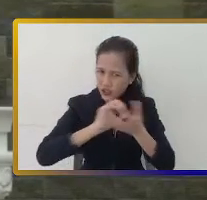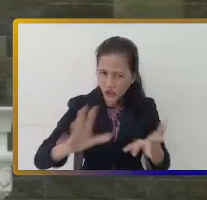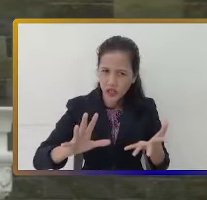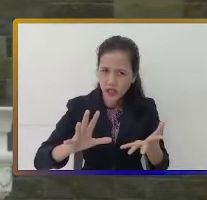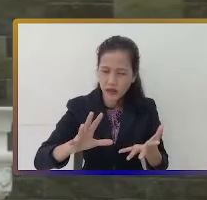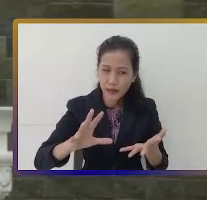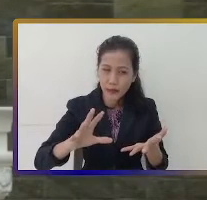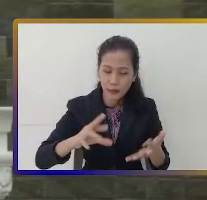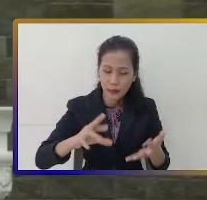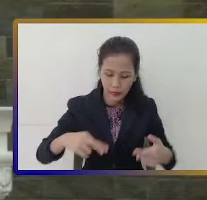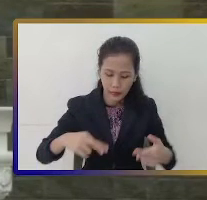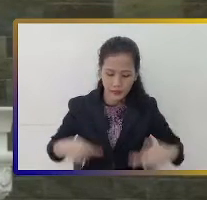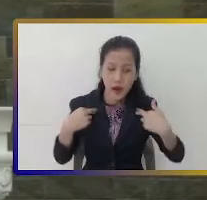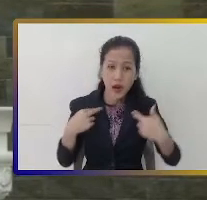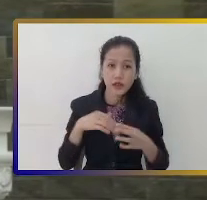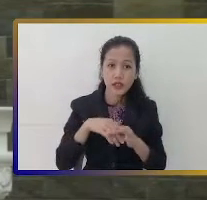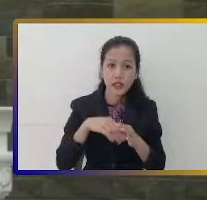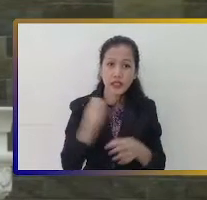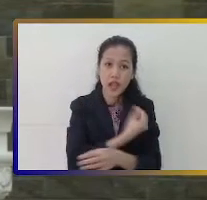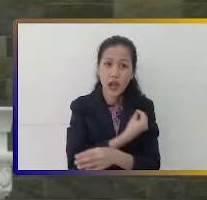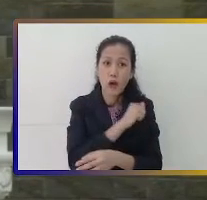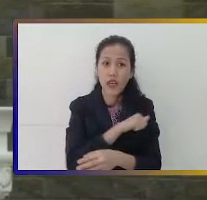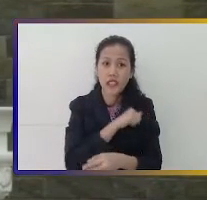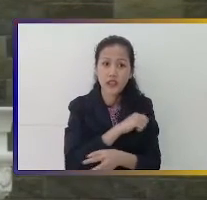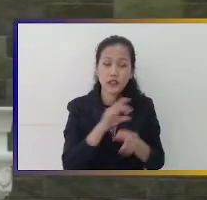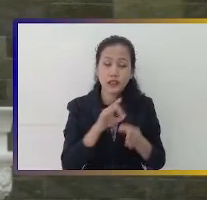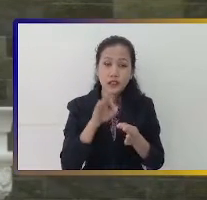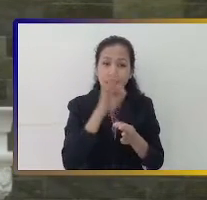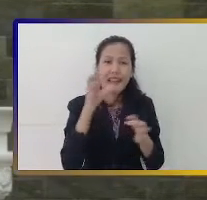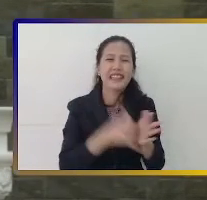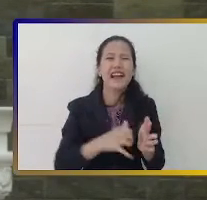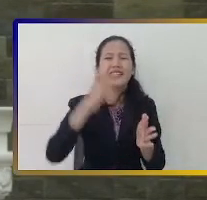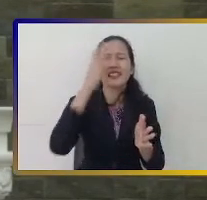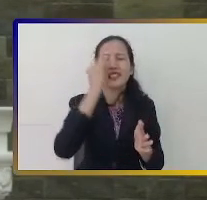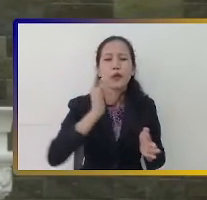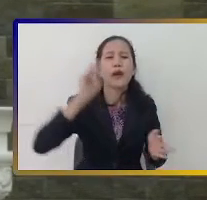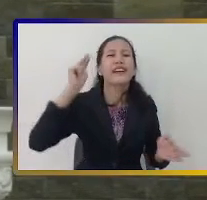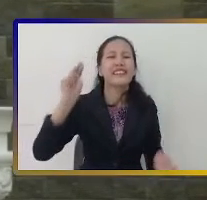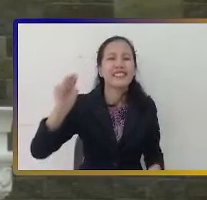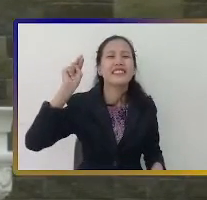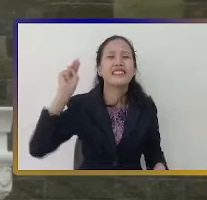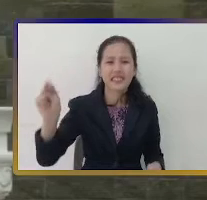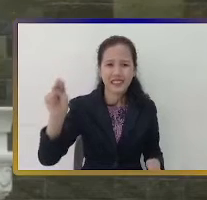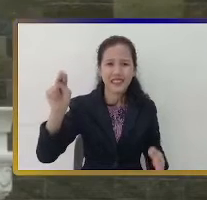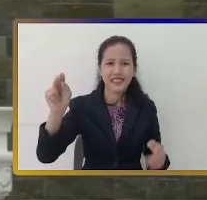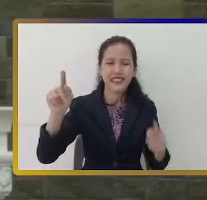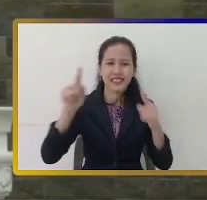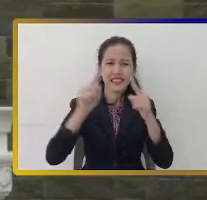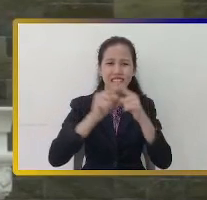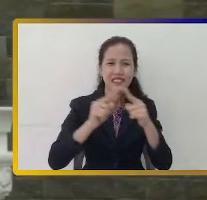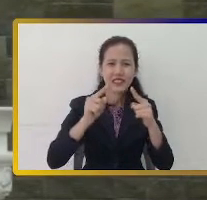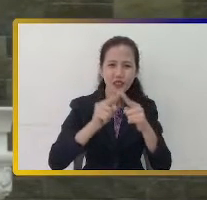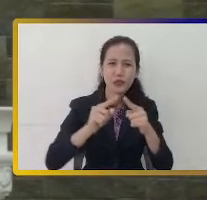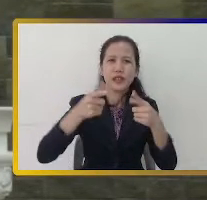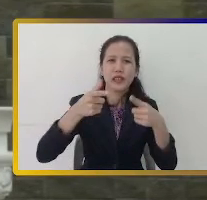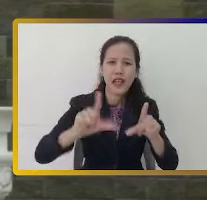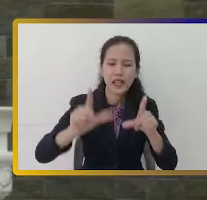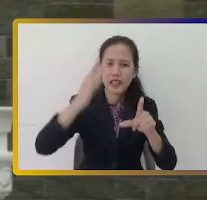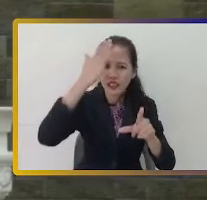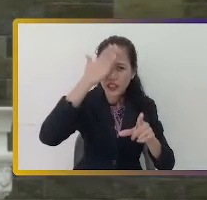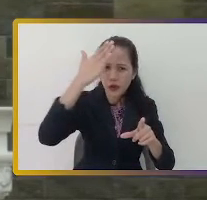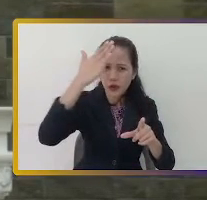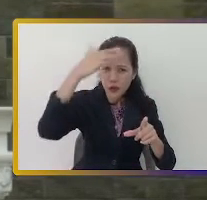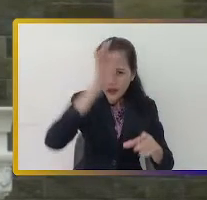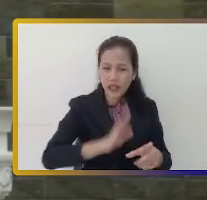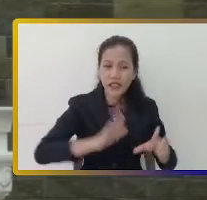Therefore, kapatid, kailangan po na muli nating ipakilala ang Diyos sa buhay po natin. At ang dapat